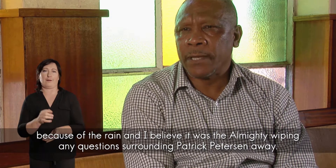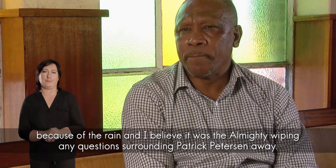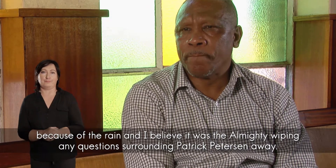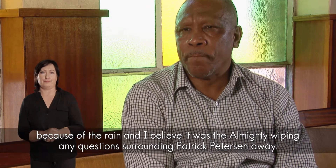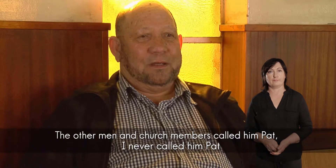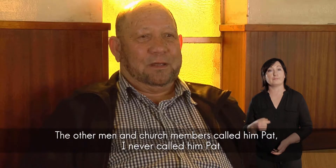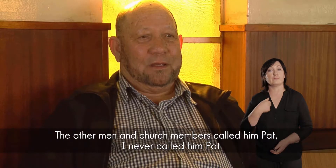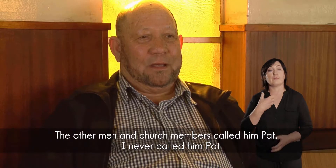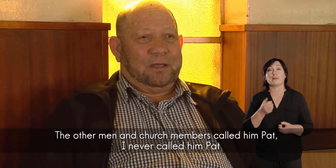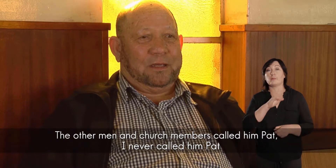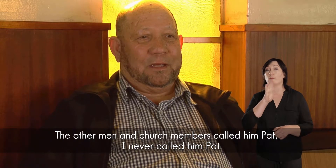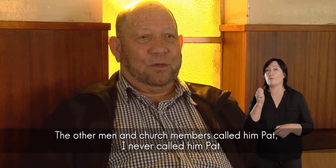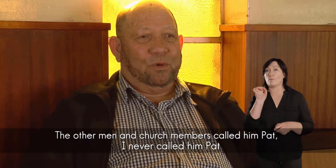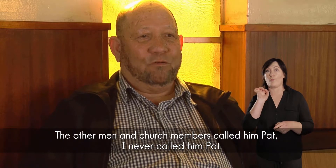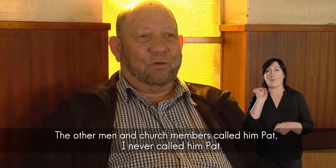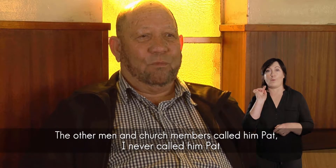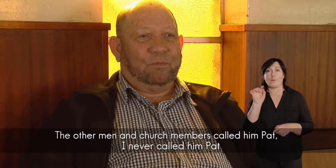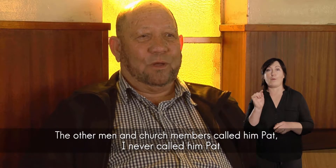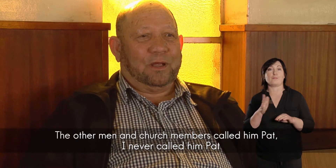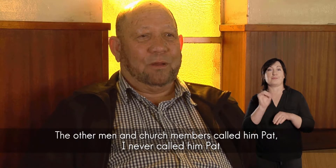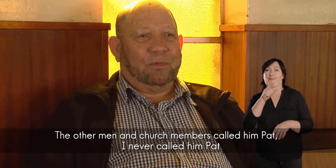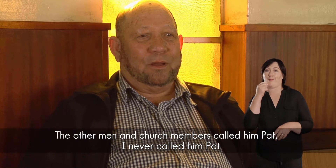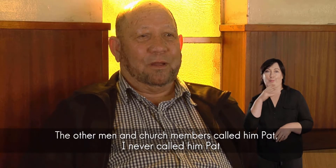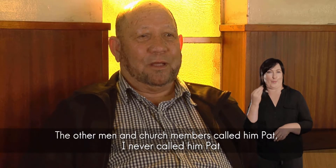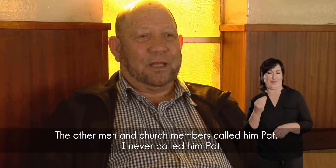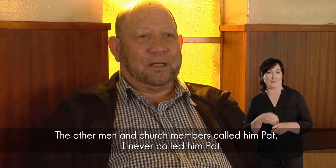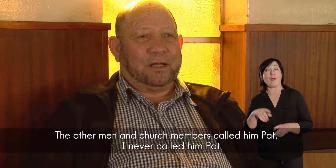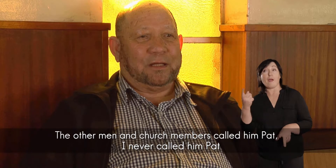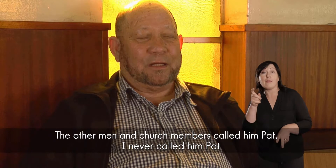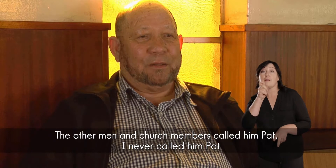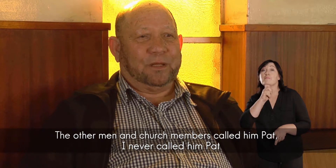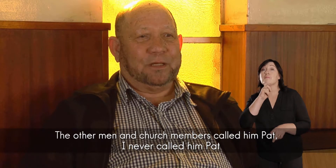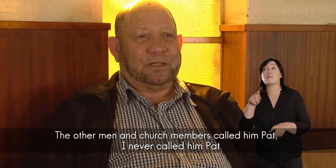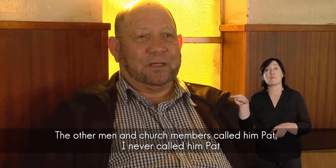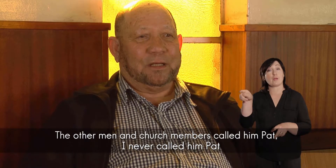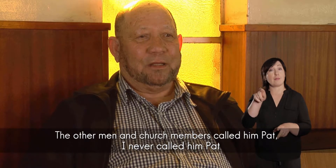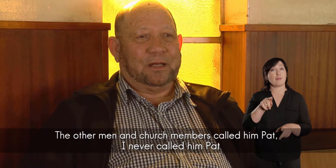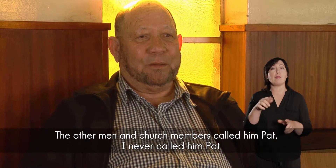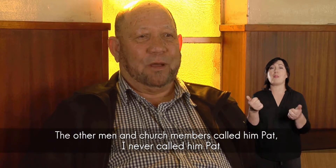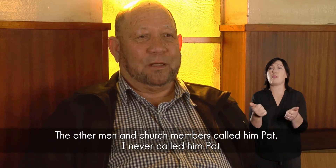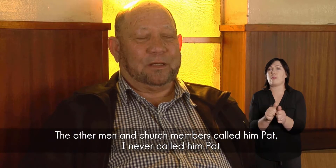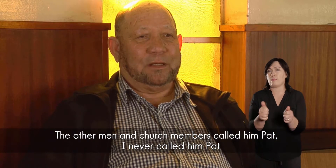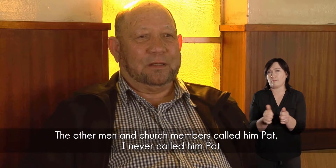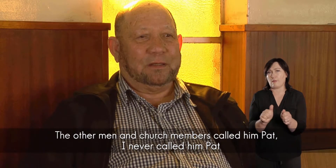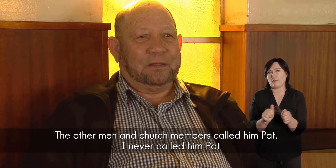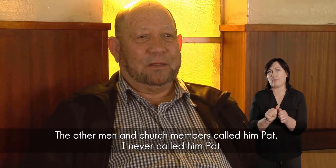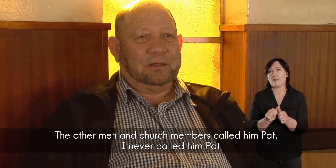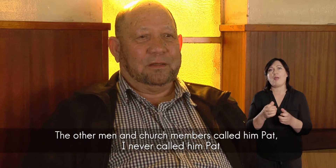Pietersen ek het nooit vir hom die ander manne die kerkraad en die mense gelidmate